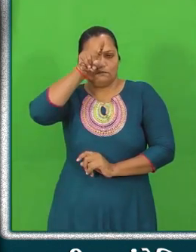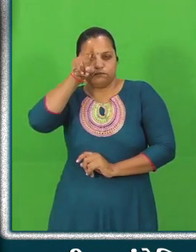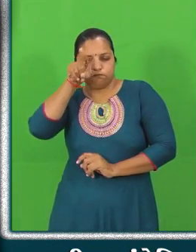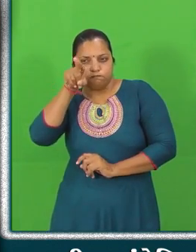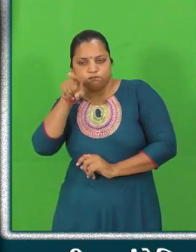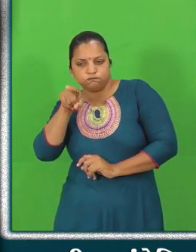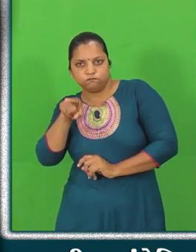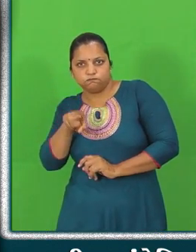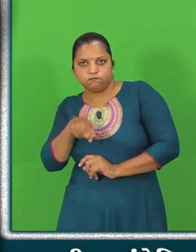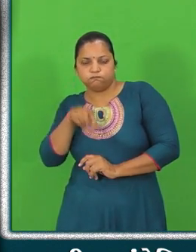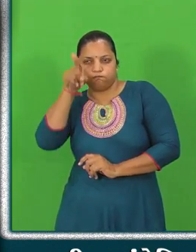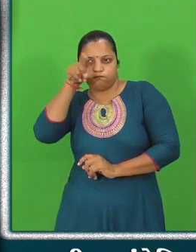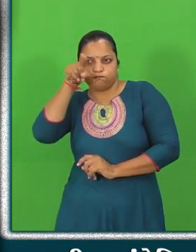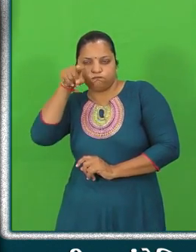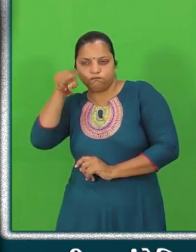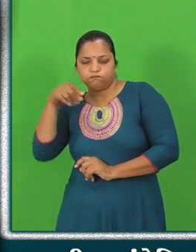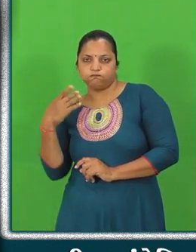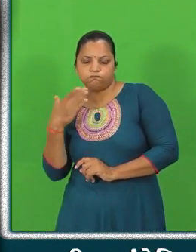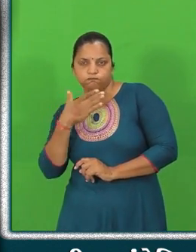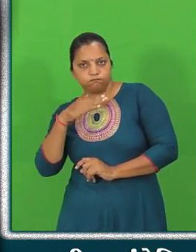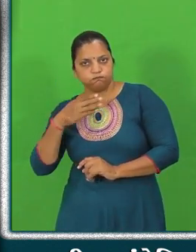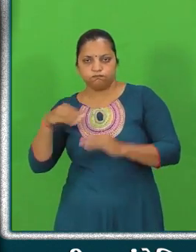અંતરગોળ અરીસો છે,